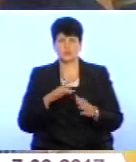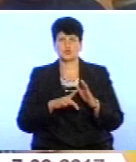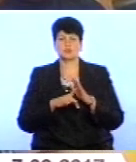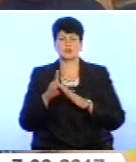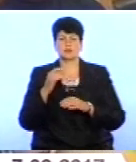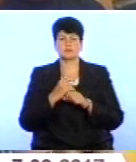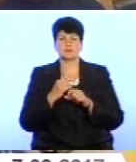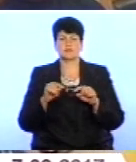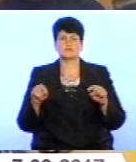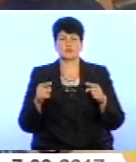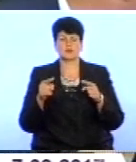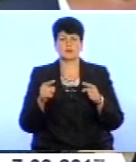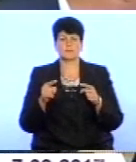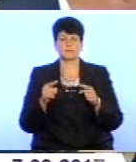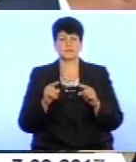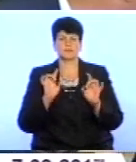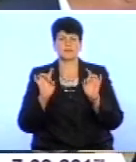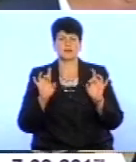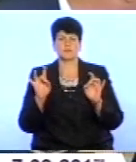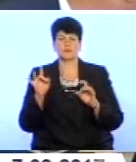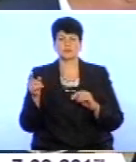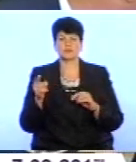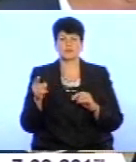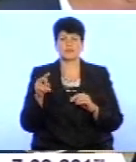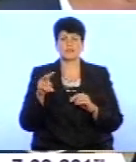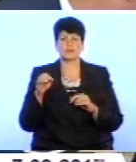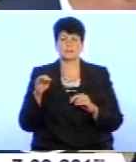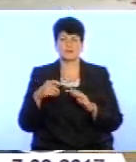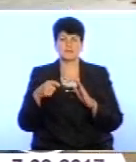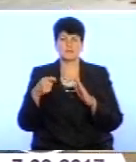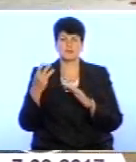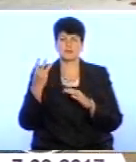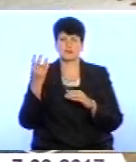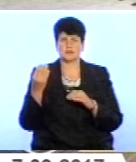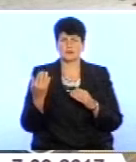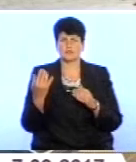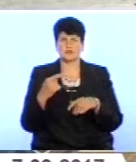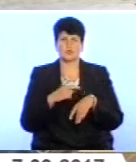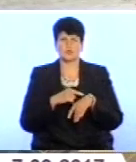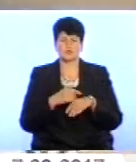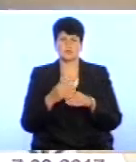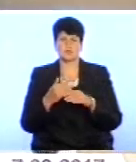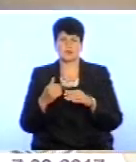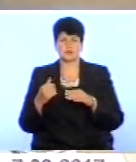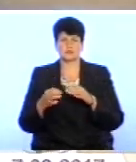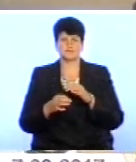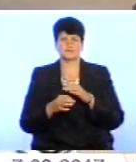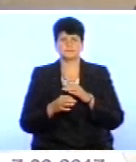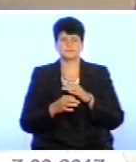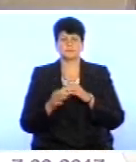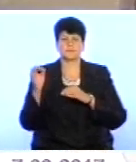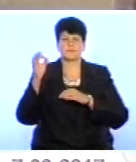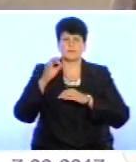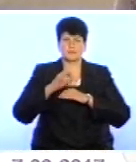Розпочали працювати над створенням проморолика про Тернопіль у липні. Знімали впродовж 3 днів по кілька годин перед заходом сонця. Концепцію